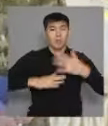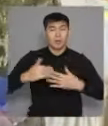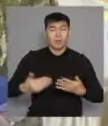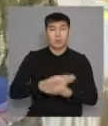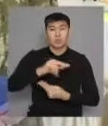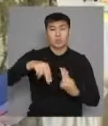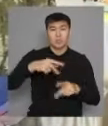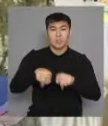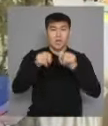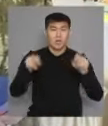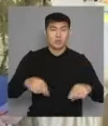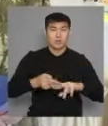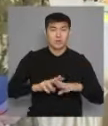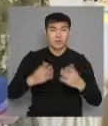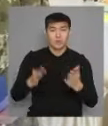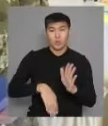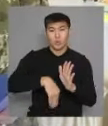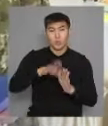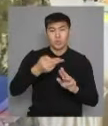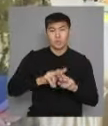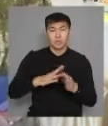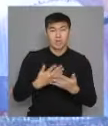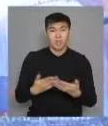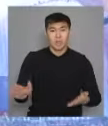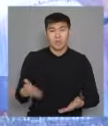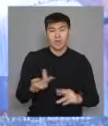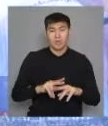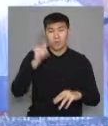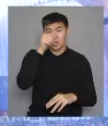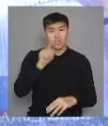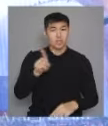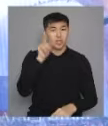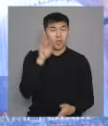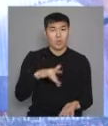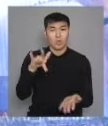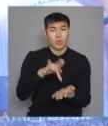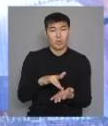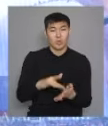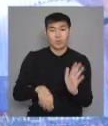кәсіптің иелері атануда. Сондықтан да үздік номинациялар арасына биылғы жылы жастар ресурстық